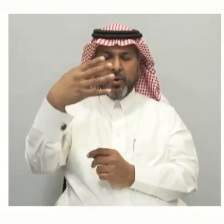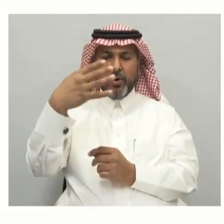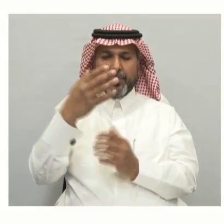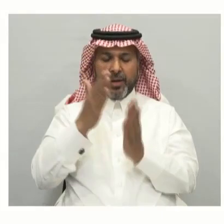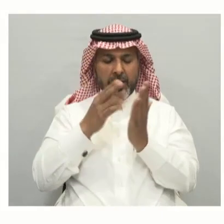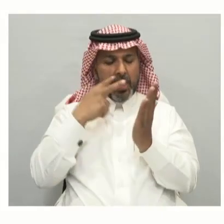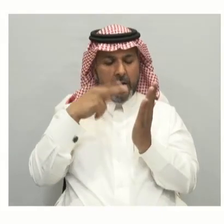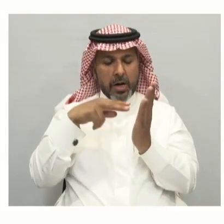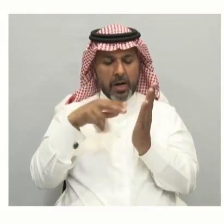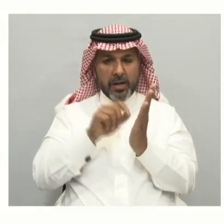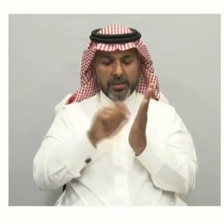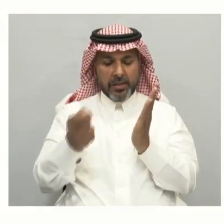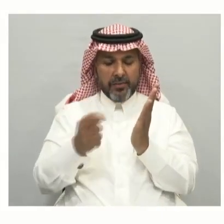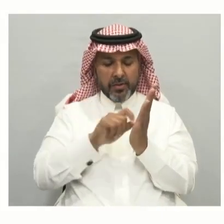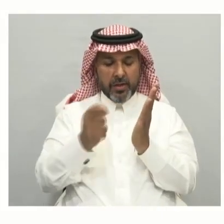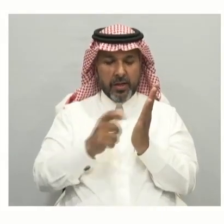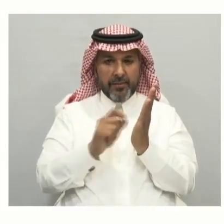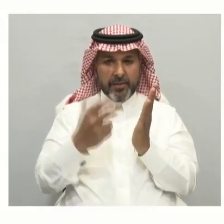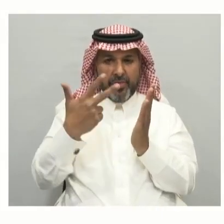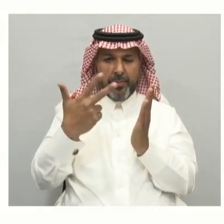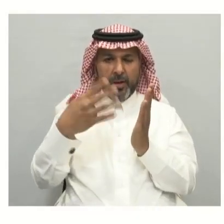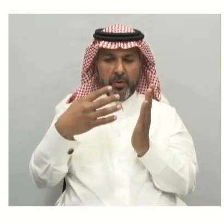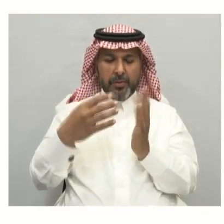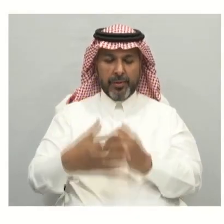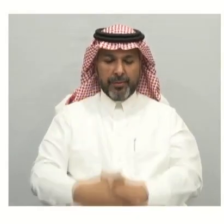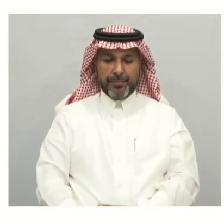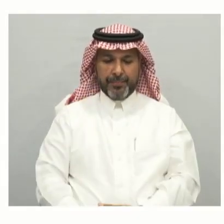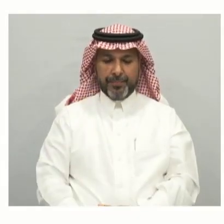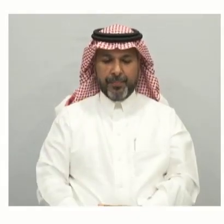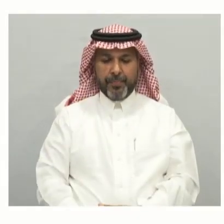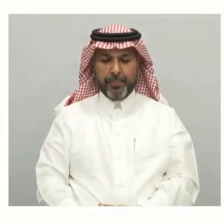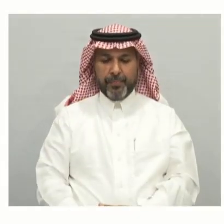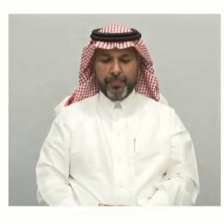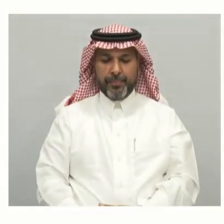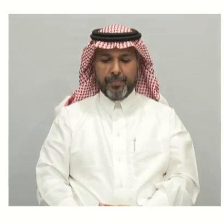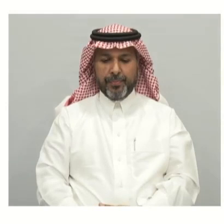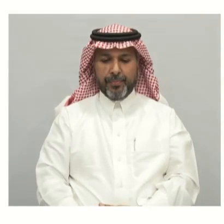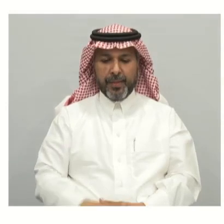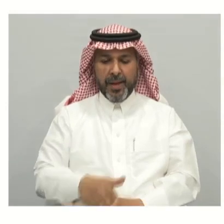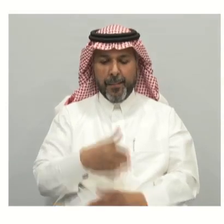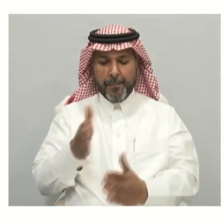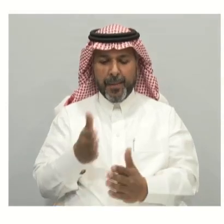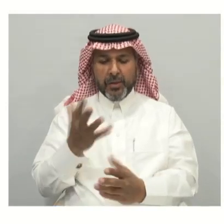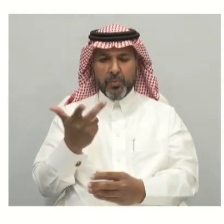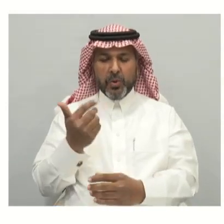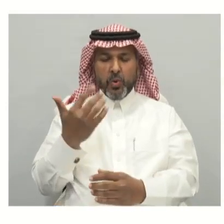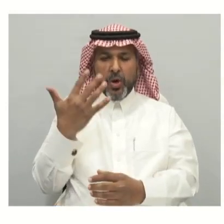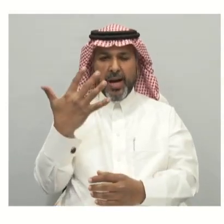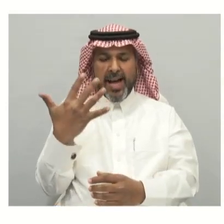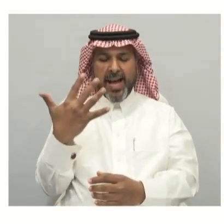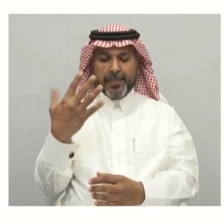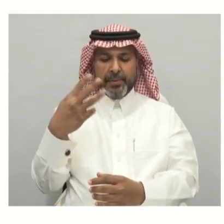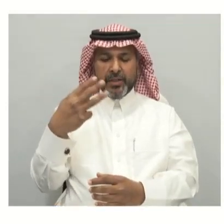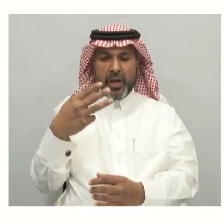اذا عند خالد نرسم عمود الى ان يصل الى 48 ما قبل الخمسين